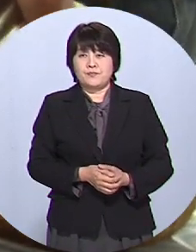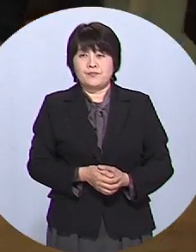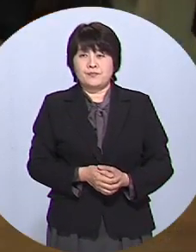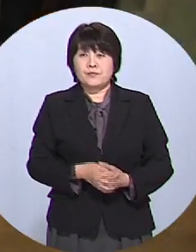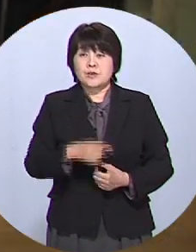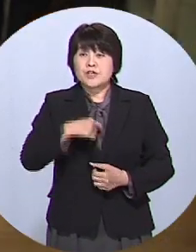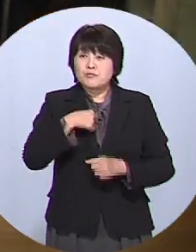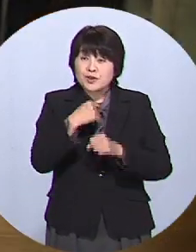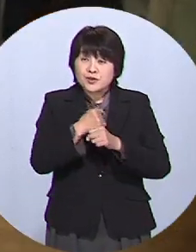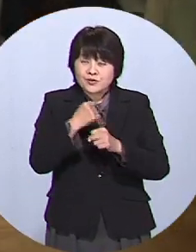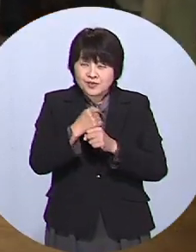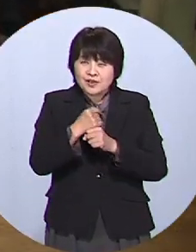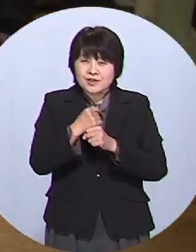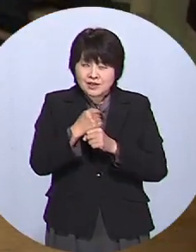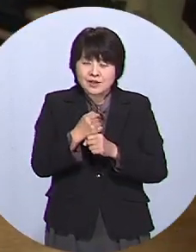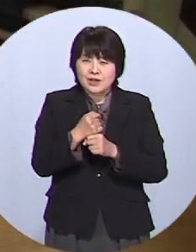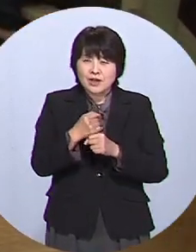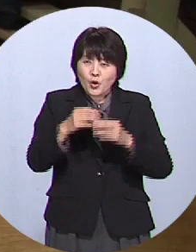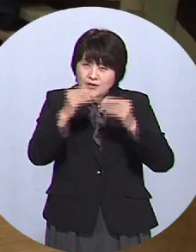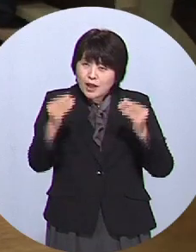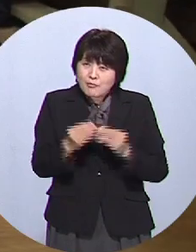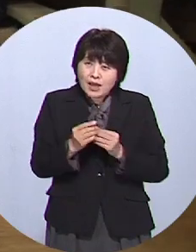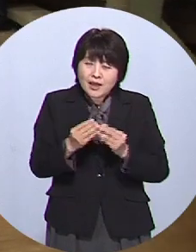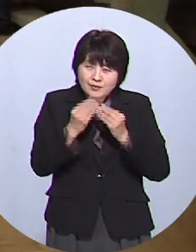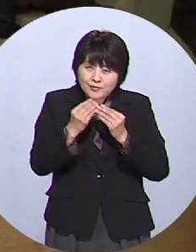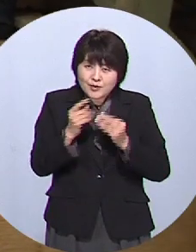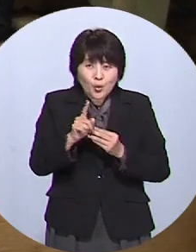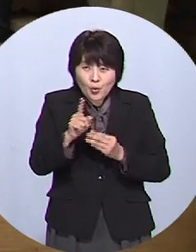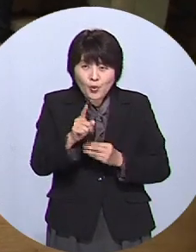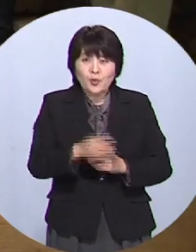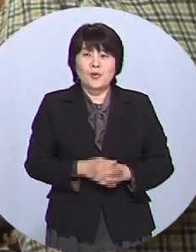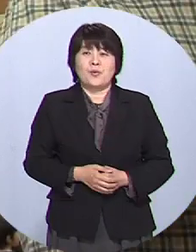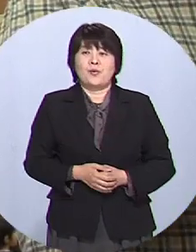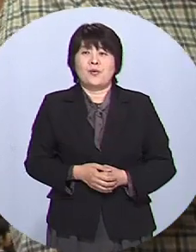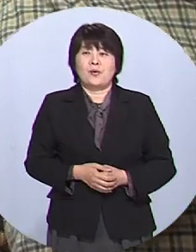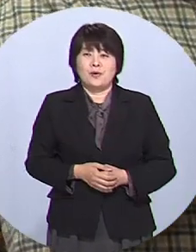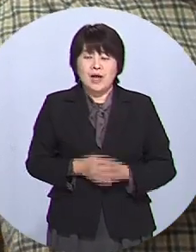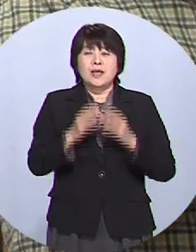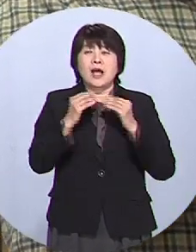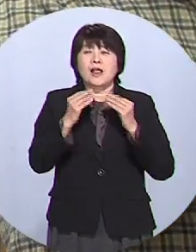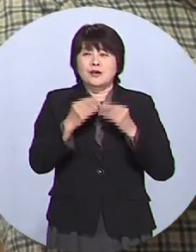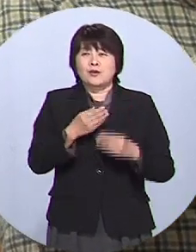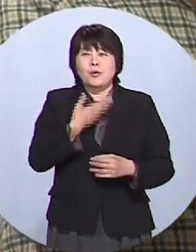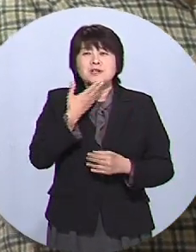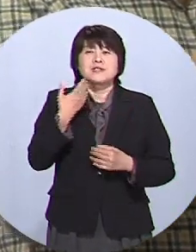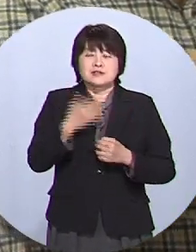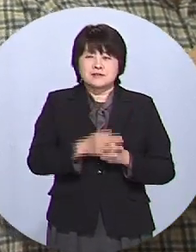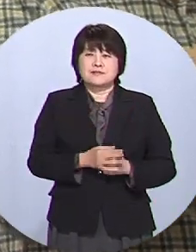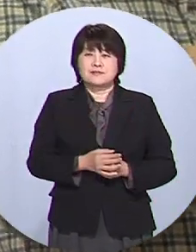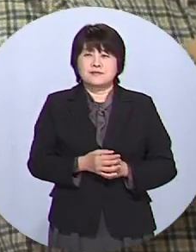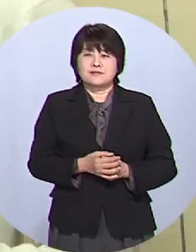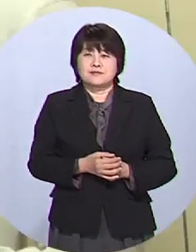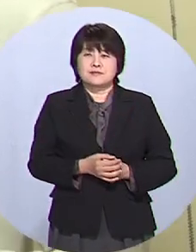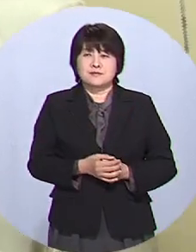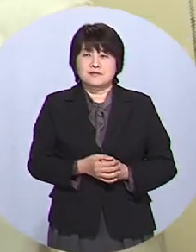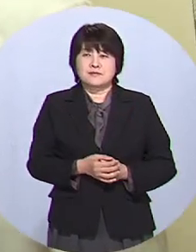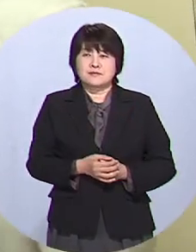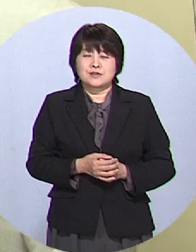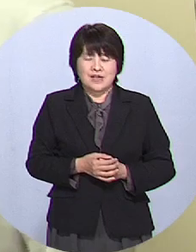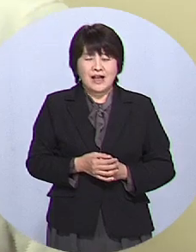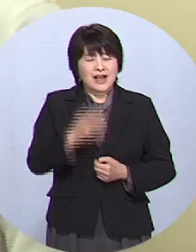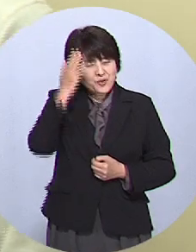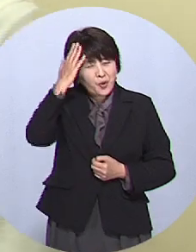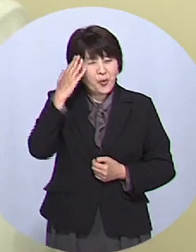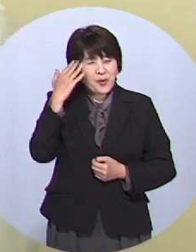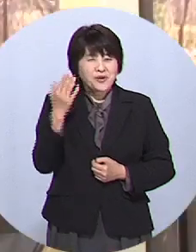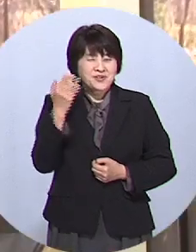自分で作った焼きたてのおせんべい、お味はどうですか？ ちょっと柔らかくて ちょっと焦がしました